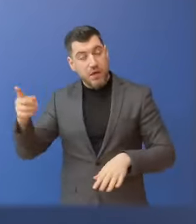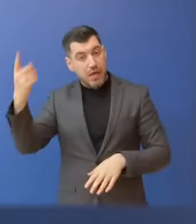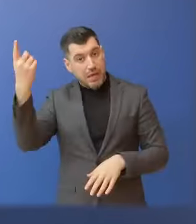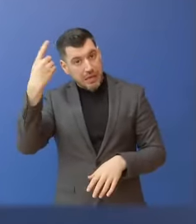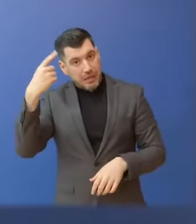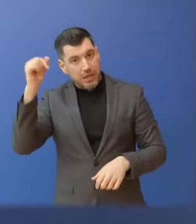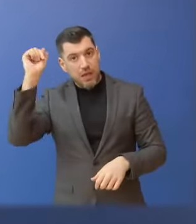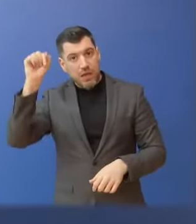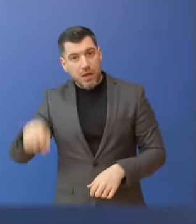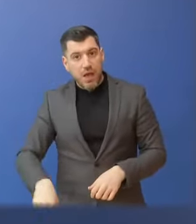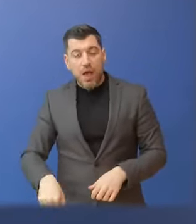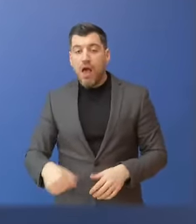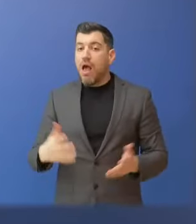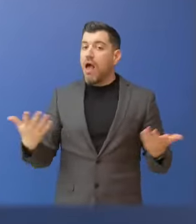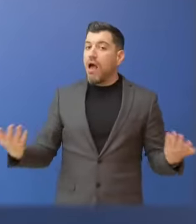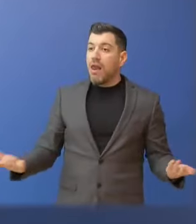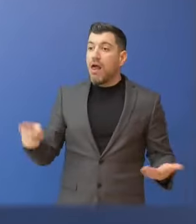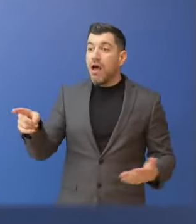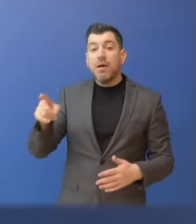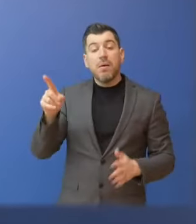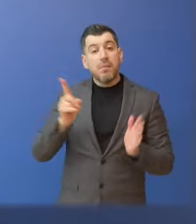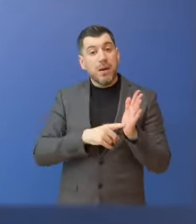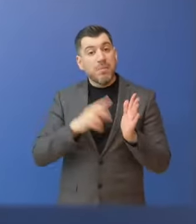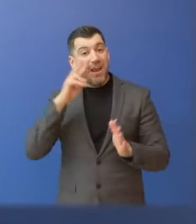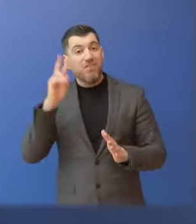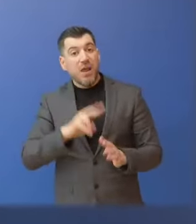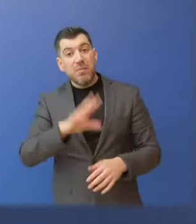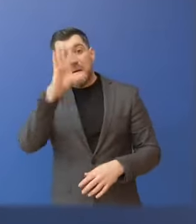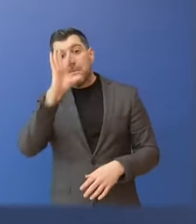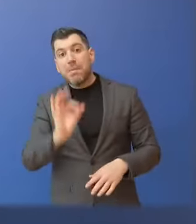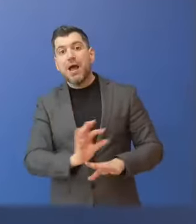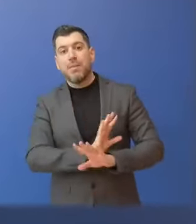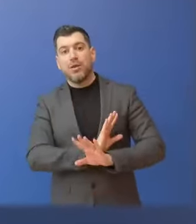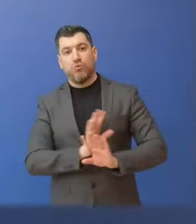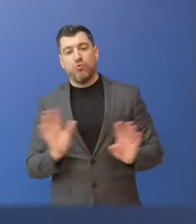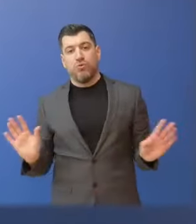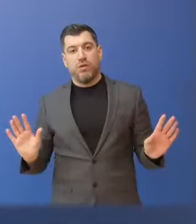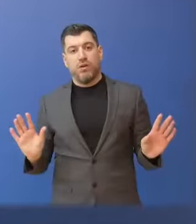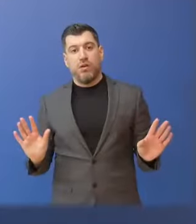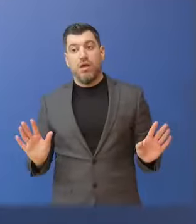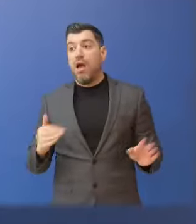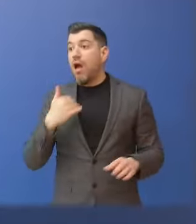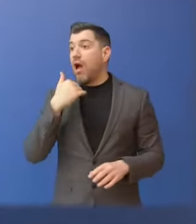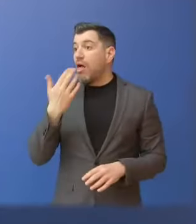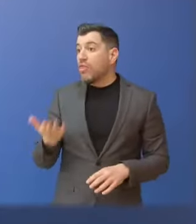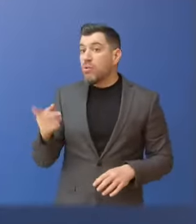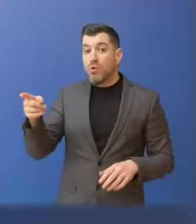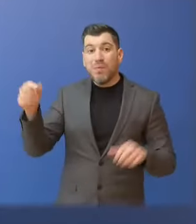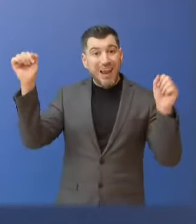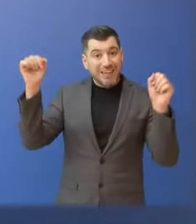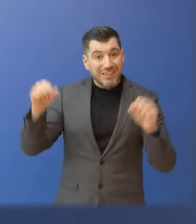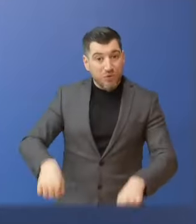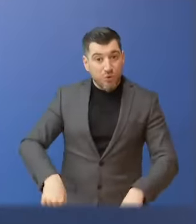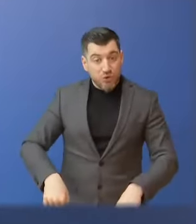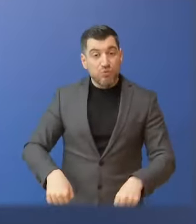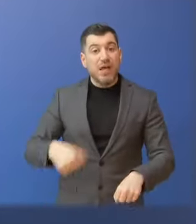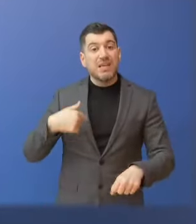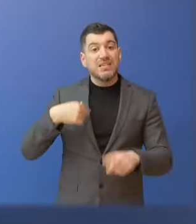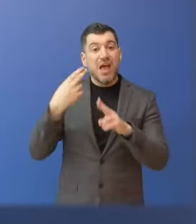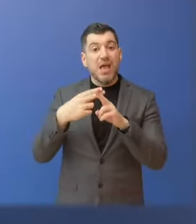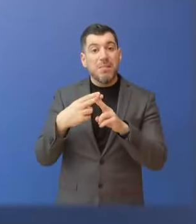αλλά επί τη βάση μιας πραγματικότητας αν δεν μπορούμε να συμφωνήσουμε στα επίσημα στοιχεία του κρατικού